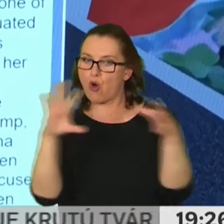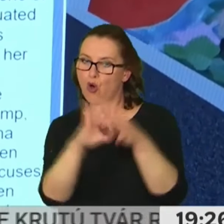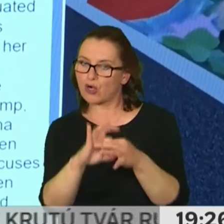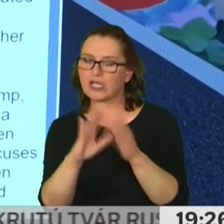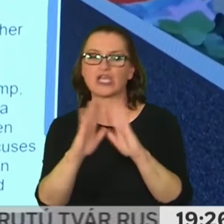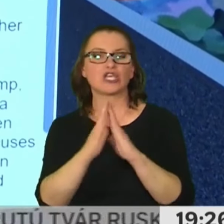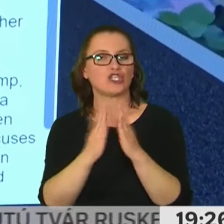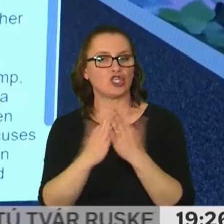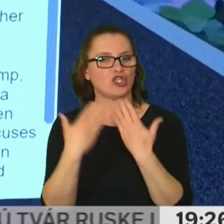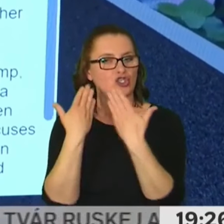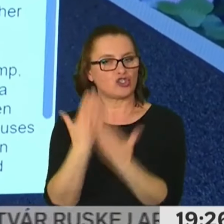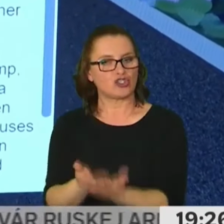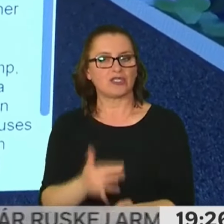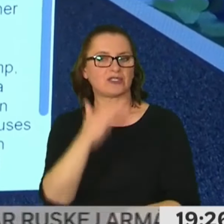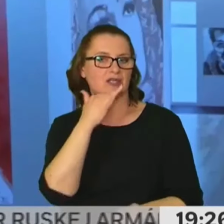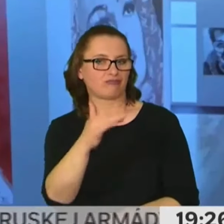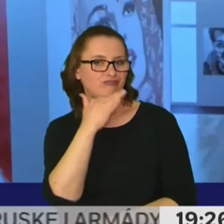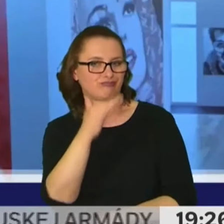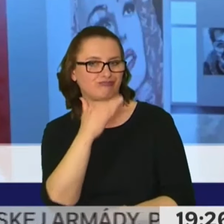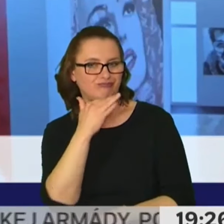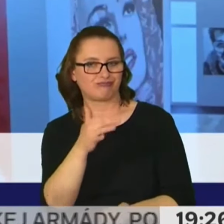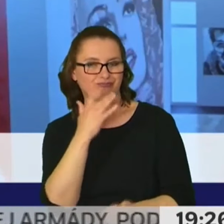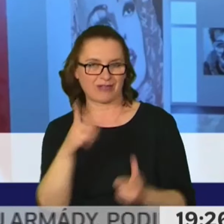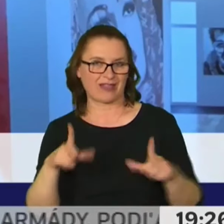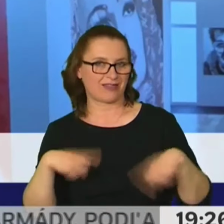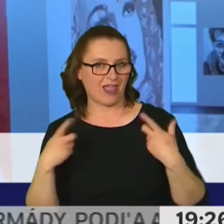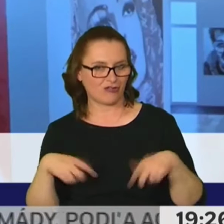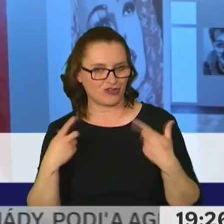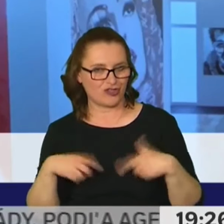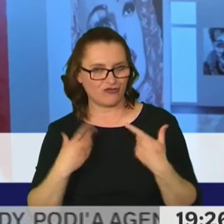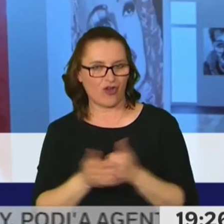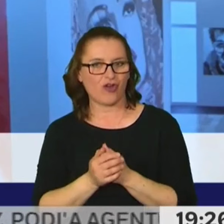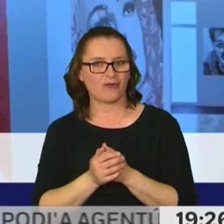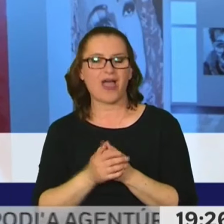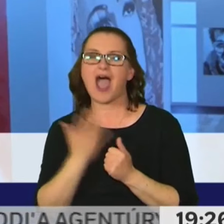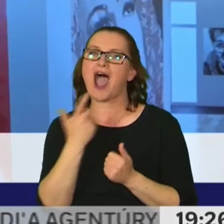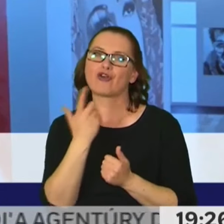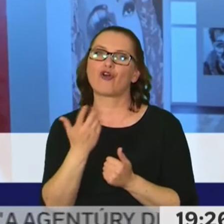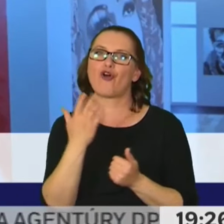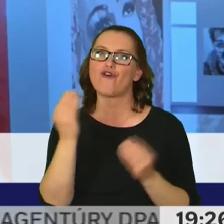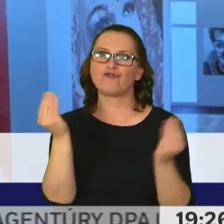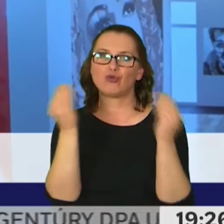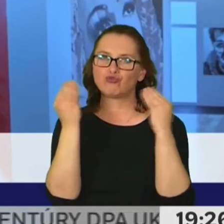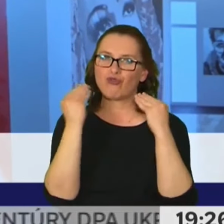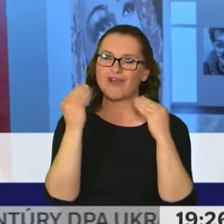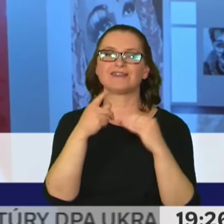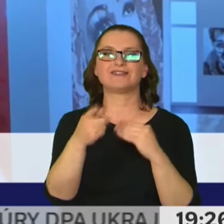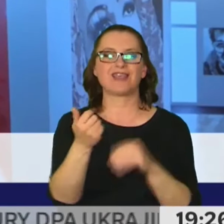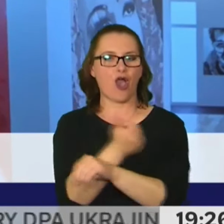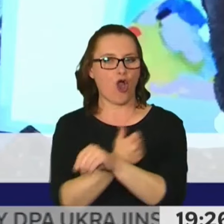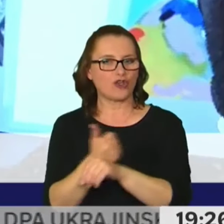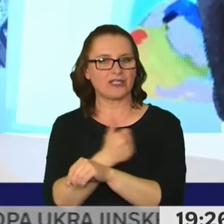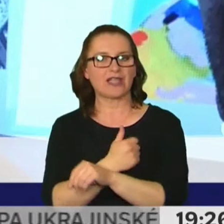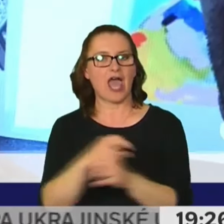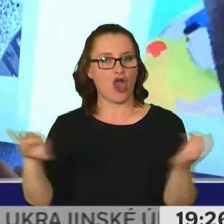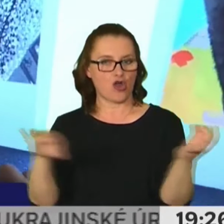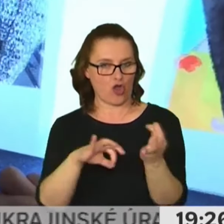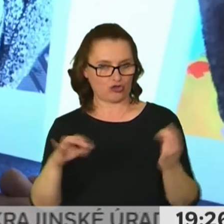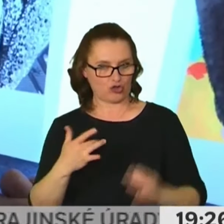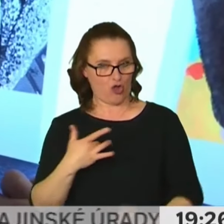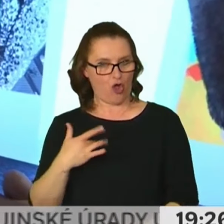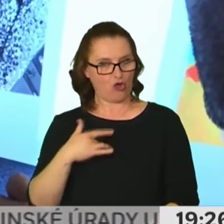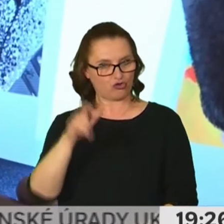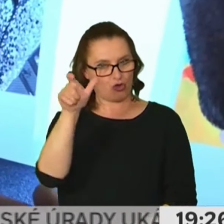knižnica im poskytne výklad naživo. Si môžeme urobiť kvázi takú vyučovaciu hodinu o rómskych osobnostiach. My chceme v